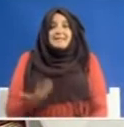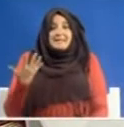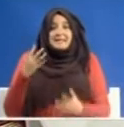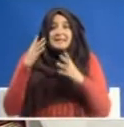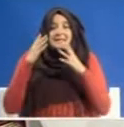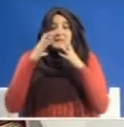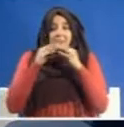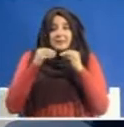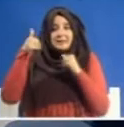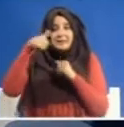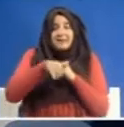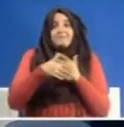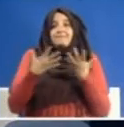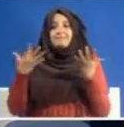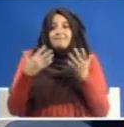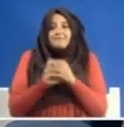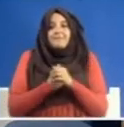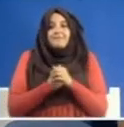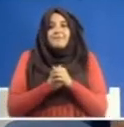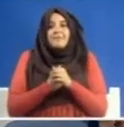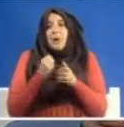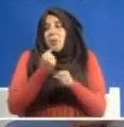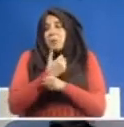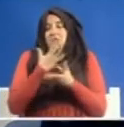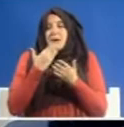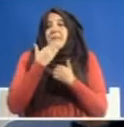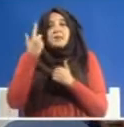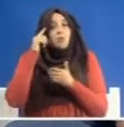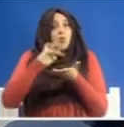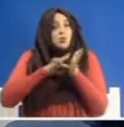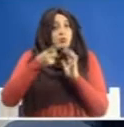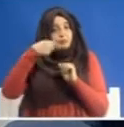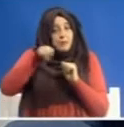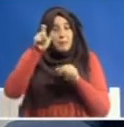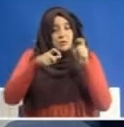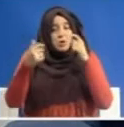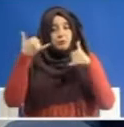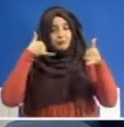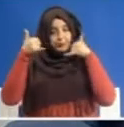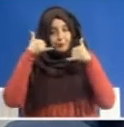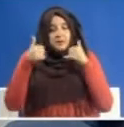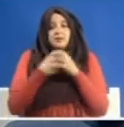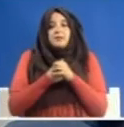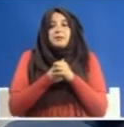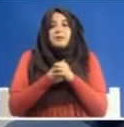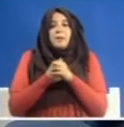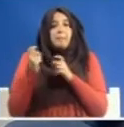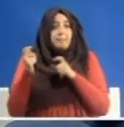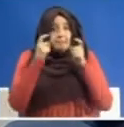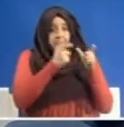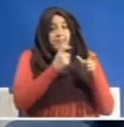الاخت. نجيب على الاسئله. شكرا لكل من اتصل وتواصل معنا في هذه الامسيه الطيبه. الشيخ سعيد